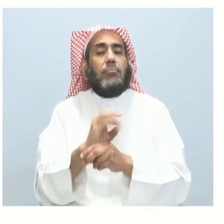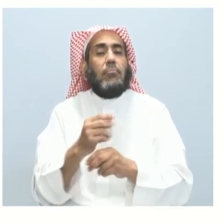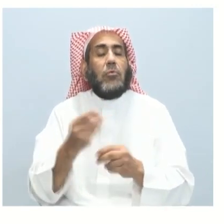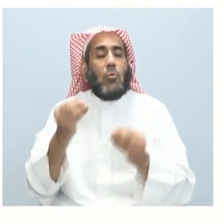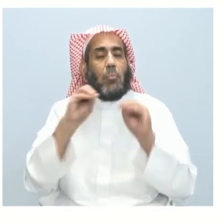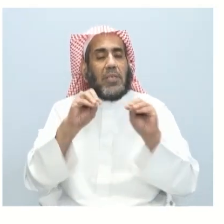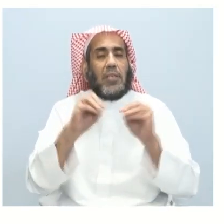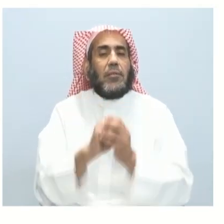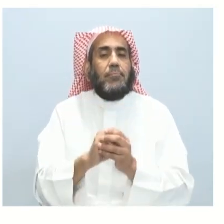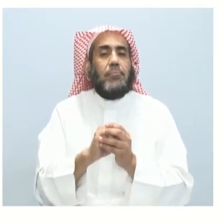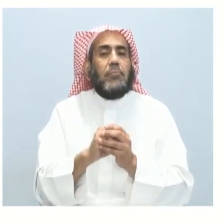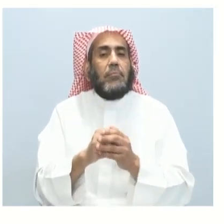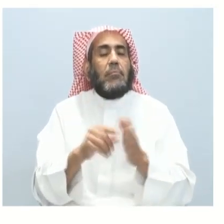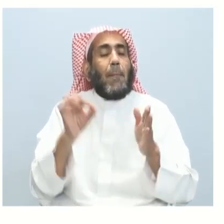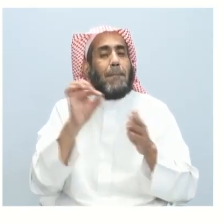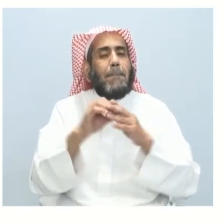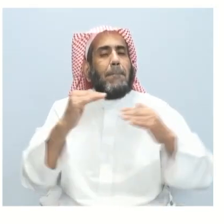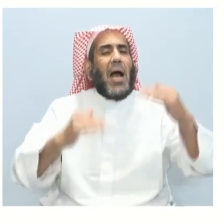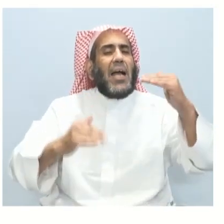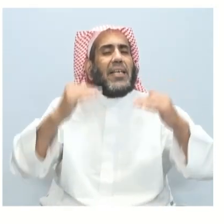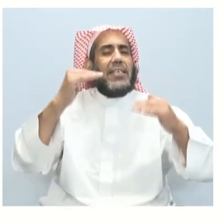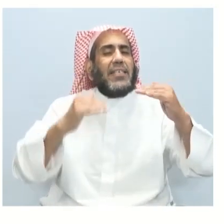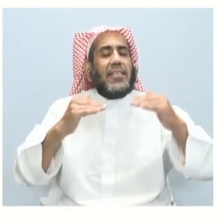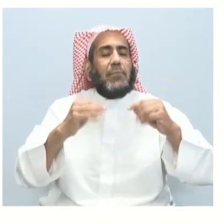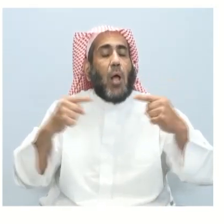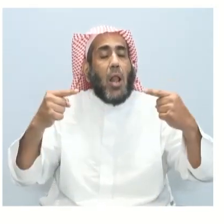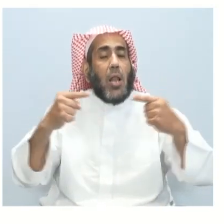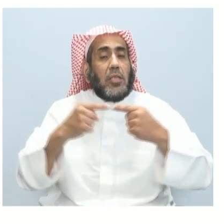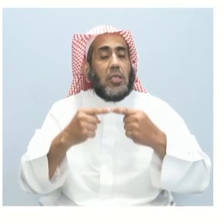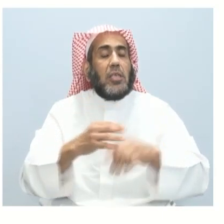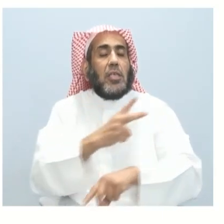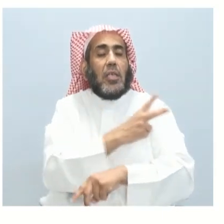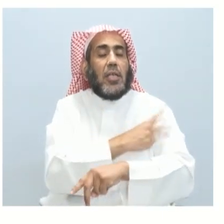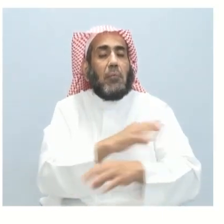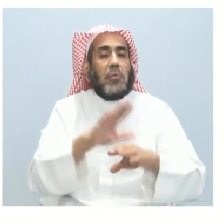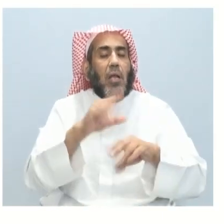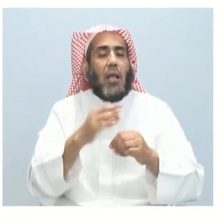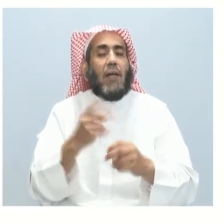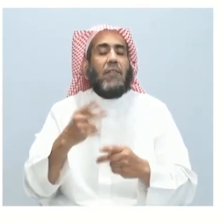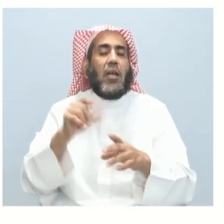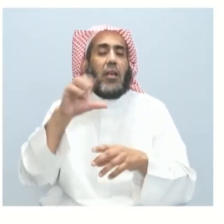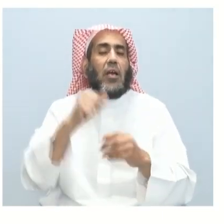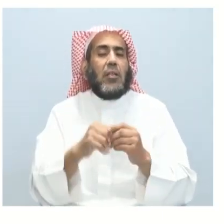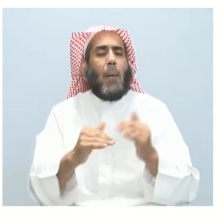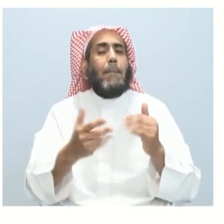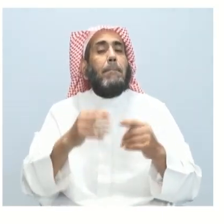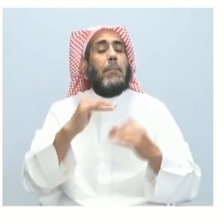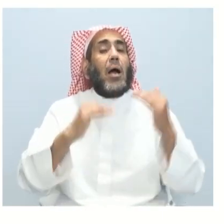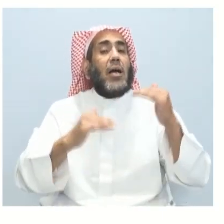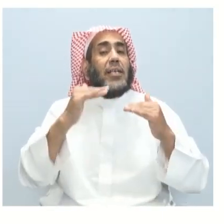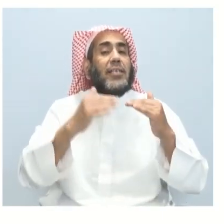ثم سنتحدث عن اوصلنا الى مقاييس ما هي المقاييس التي نعتمد عليها في في النقد مقاييس نقد